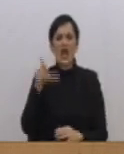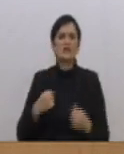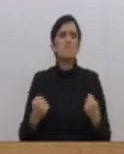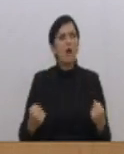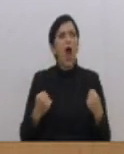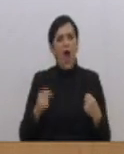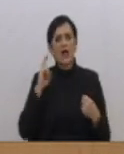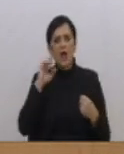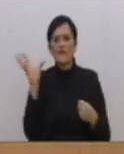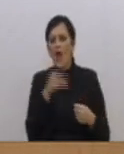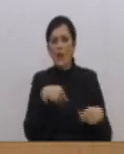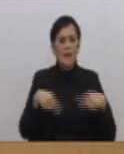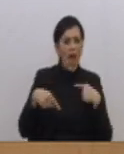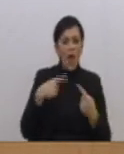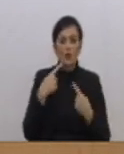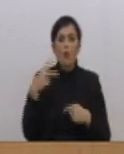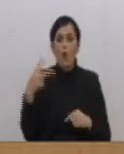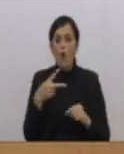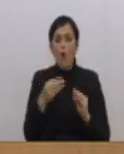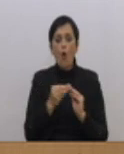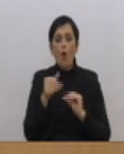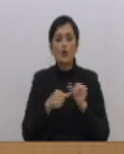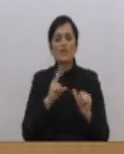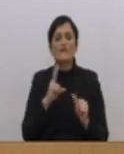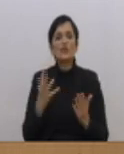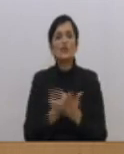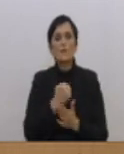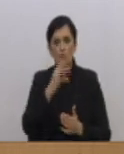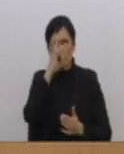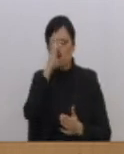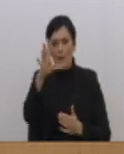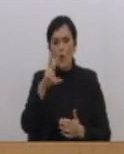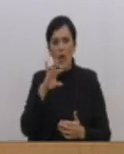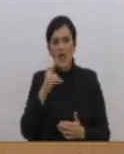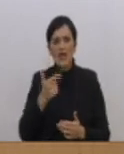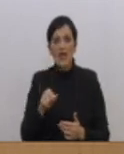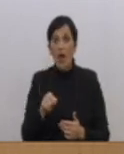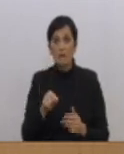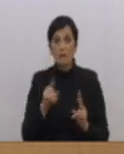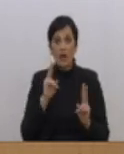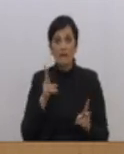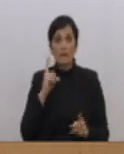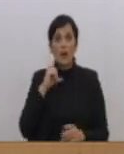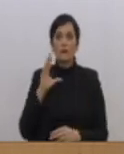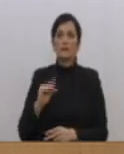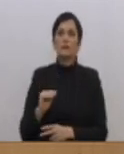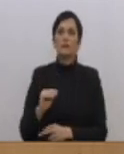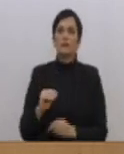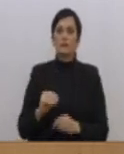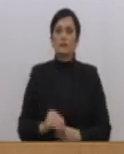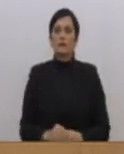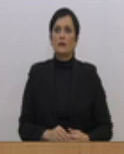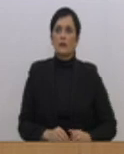და ყველა ფეხბურთზე საუბრობდა თქვენს. 2010 წელს ვინ მოიგო ჩემპიონთა ლიგა? არ ვიცით.